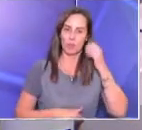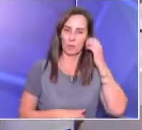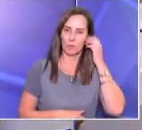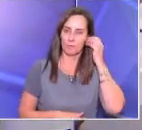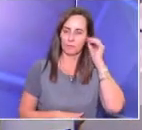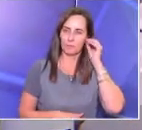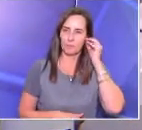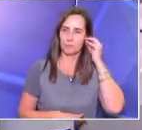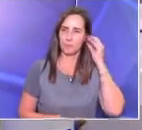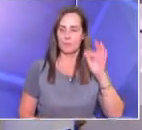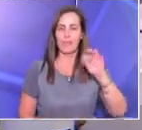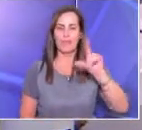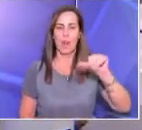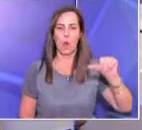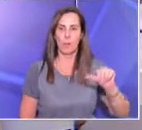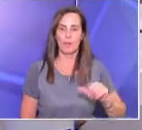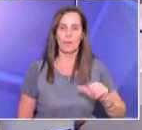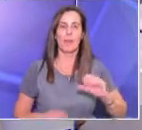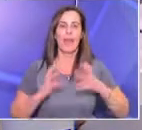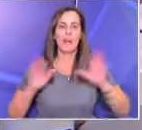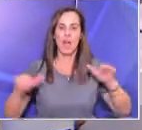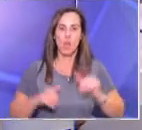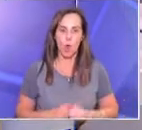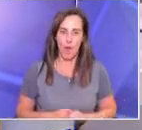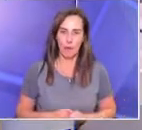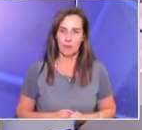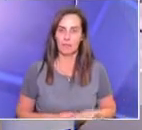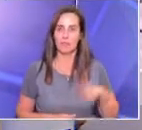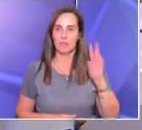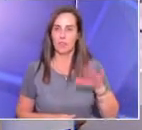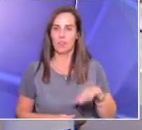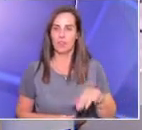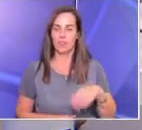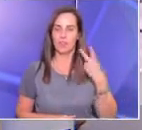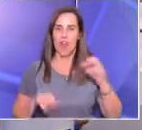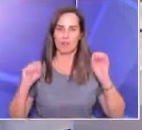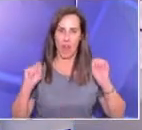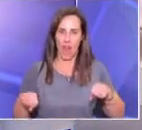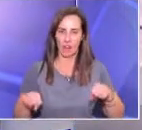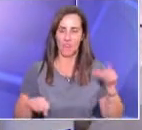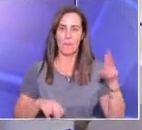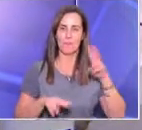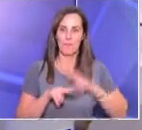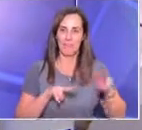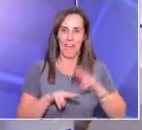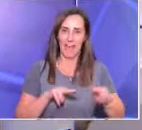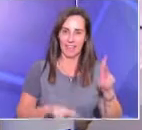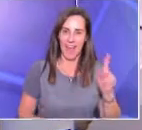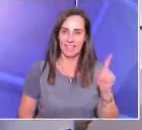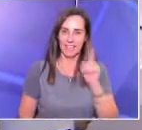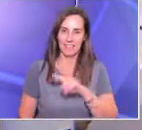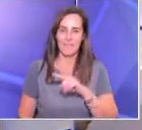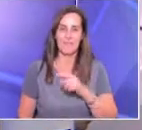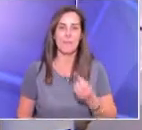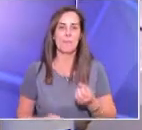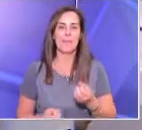שהתמודדו. טל יוחנה ונירי אהרון. כפר יונה אנחנו רואים. כמובן יש את שתי שליטות בלעדיות. בנתניה ובגני